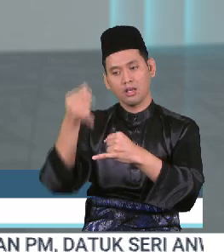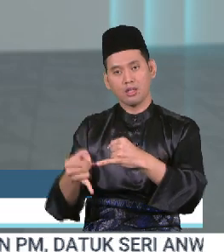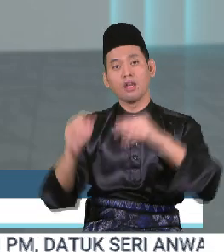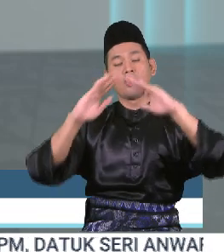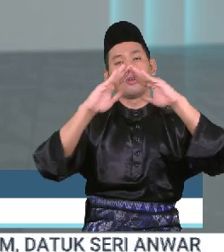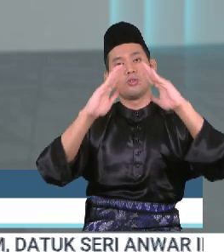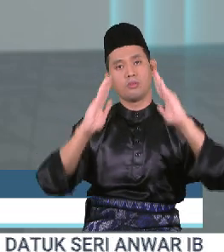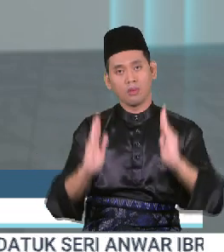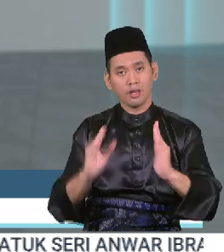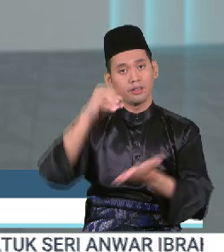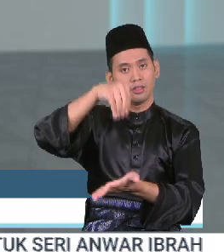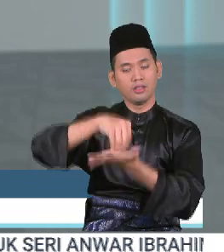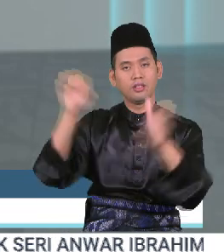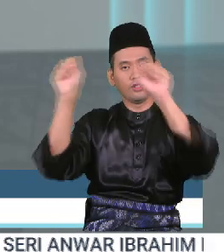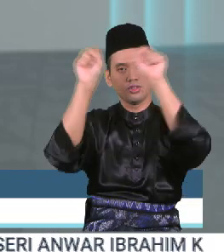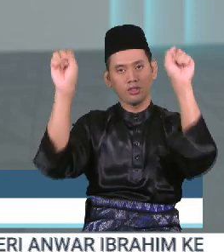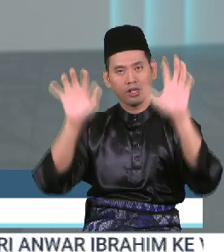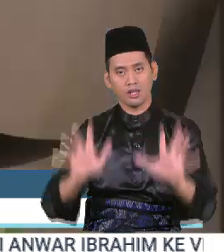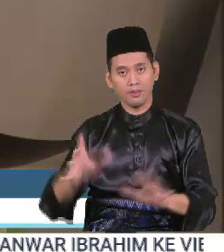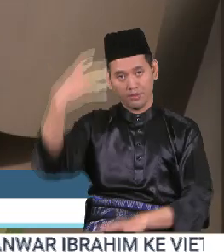kediamannya di Shah Alam, Selangor.